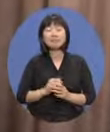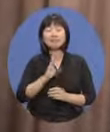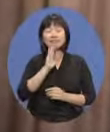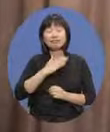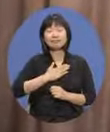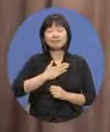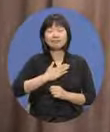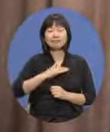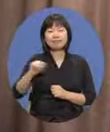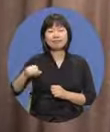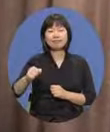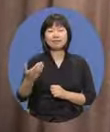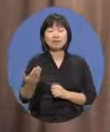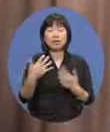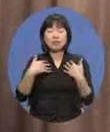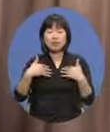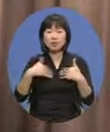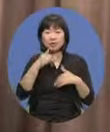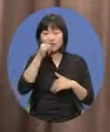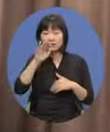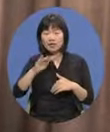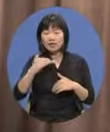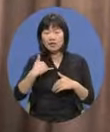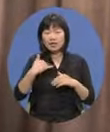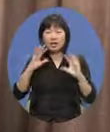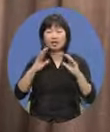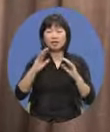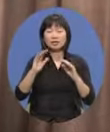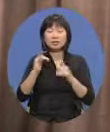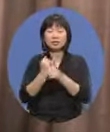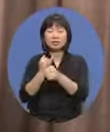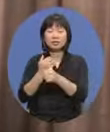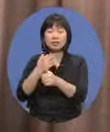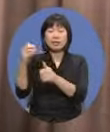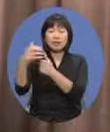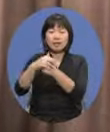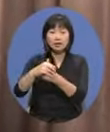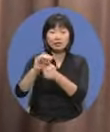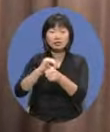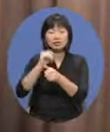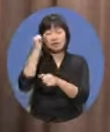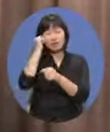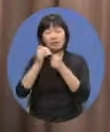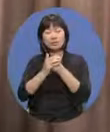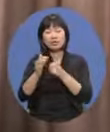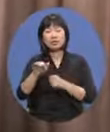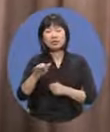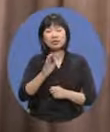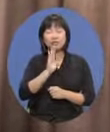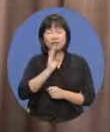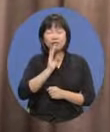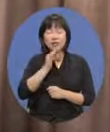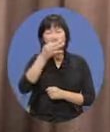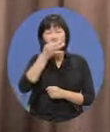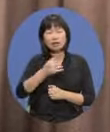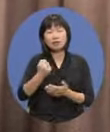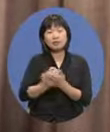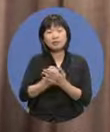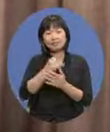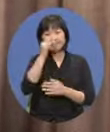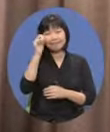그랬구나. 자기도 피곤한데 내가 애기 자기한테 맡겨버리고 자서 자기 정말 힘들고 서운했겠구나.